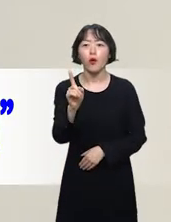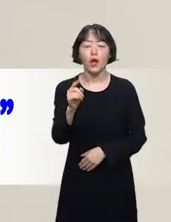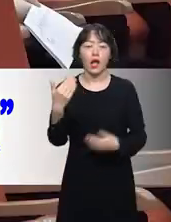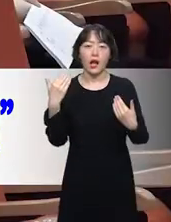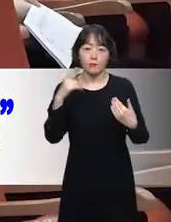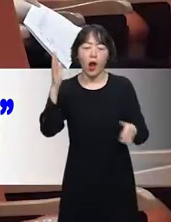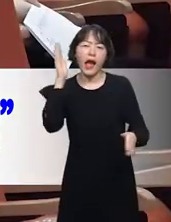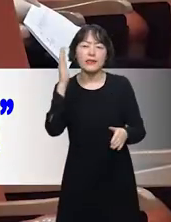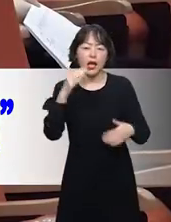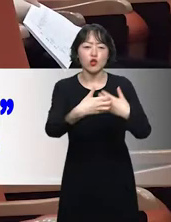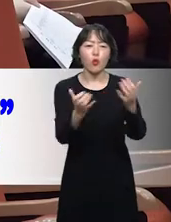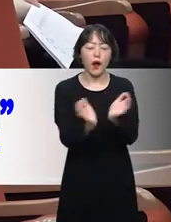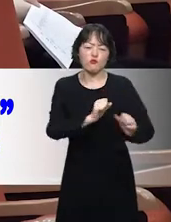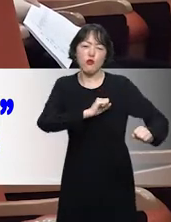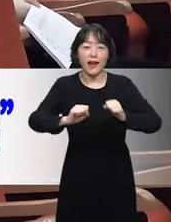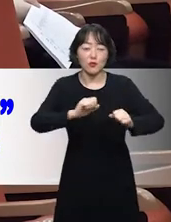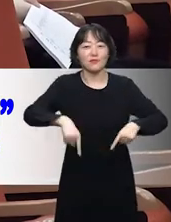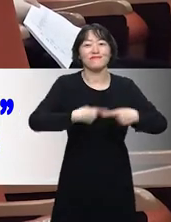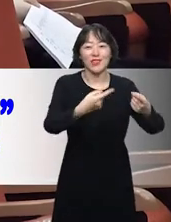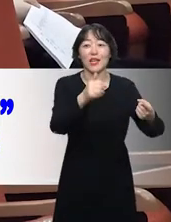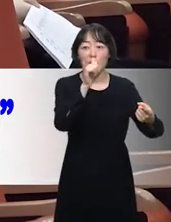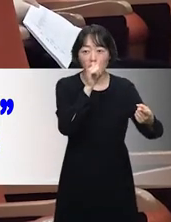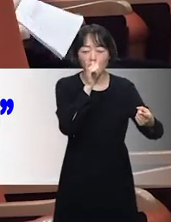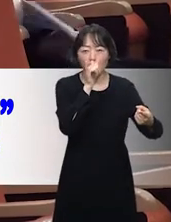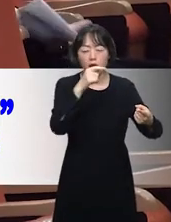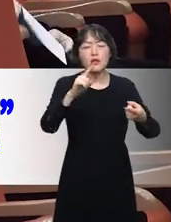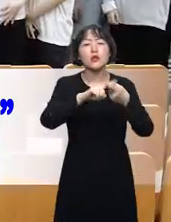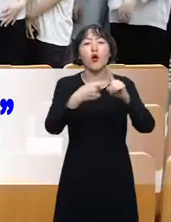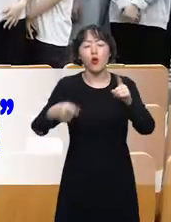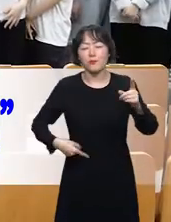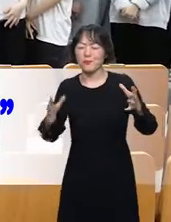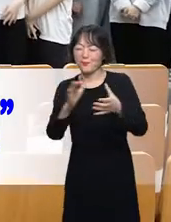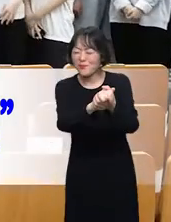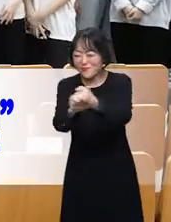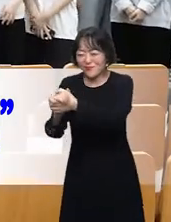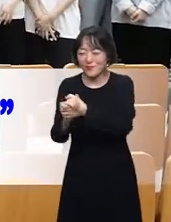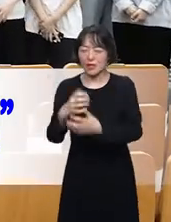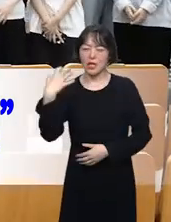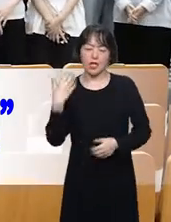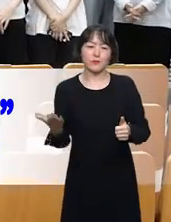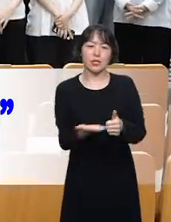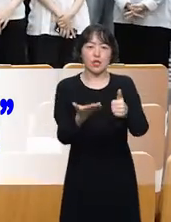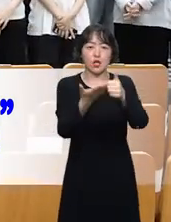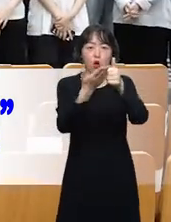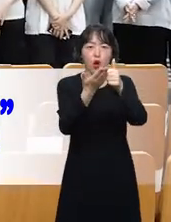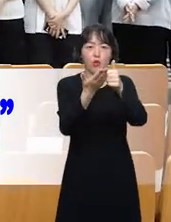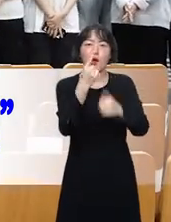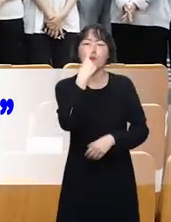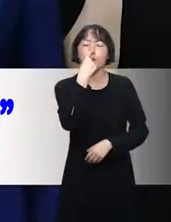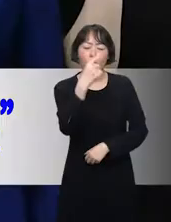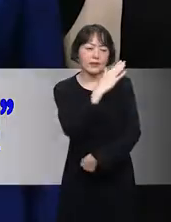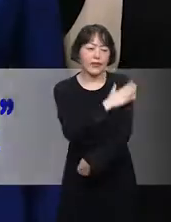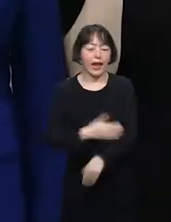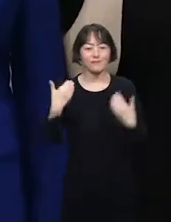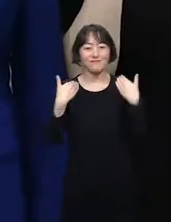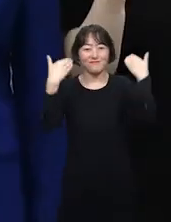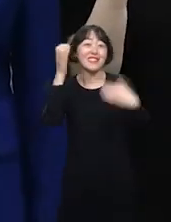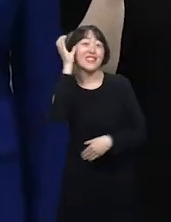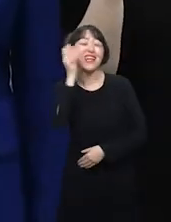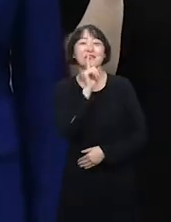주도적으로 참여하면서 우정을 쌓고 책임감을 키워나가는 멋진 청소년으로 성장해 나가길 기대한다고